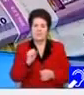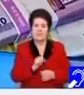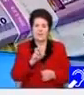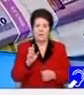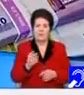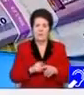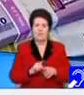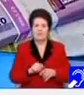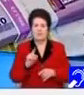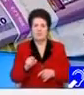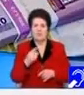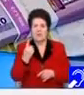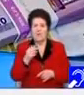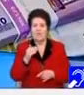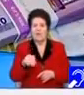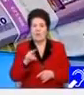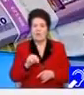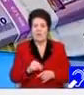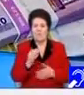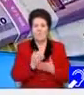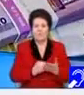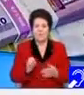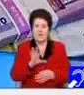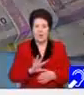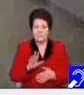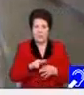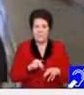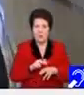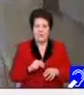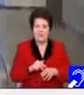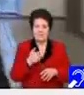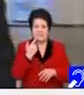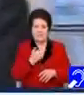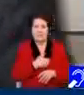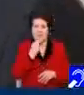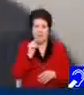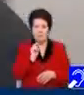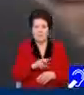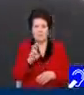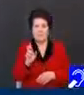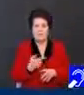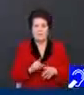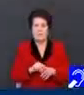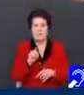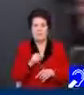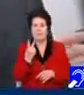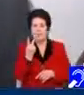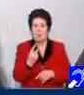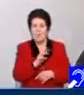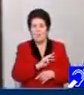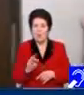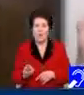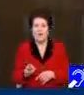Babiș, suspectat de o imensă fraudă cu fonduri europene. Poliția vrea să-l pună sub acuzare pe Babiș pentru deturnarea 2 milioane de